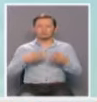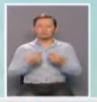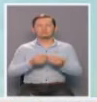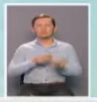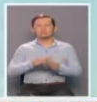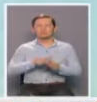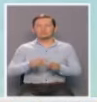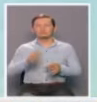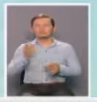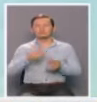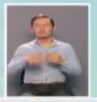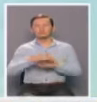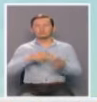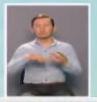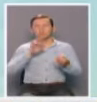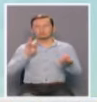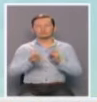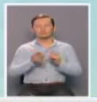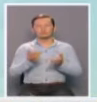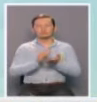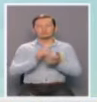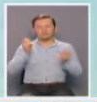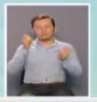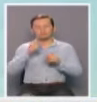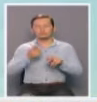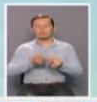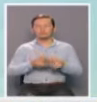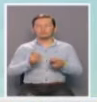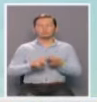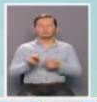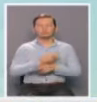анықтау, олардың қалың жұртшылыққа таныстыру, отбасы құндылықтарын дәріптеу болып табылады.